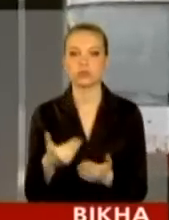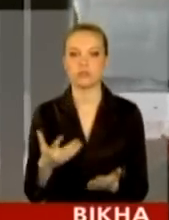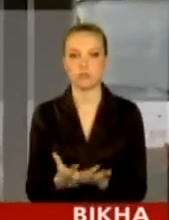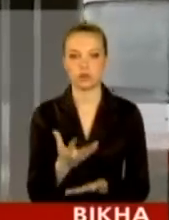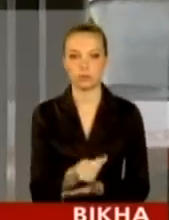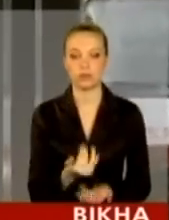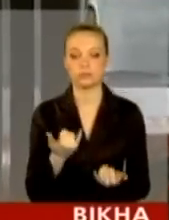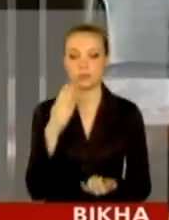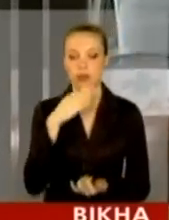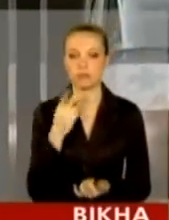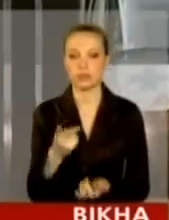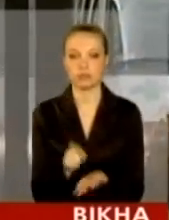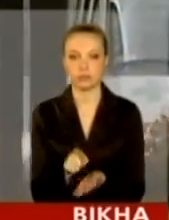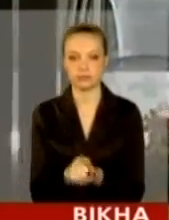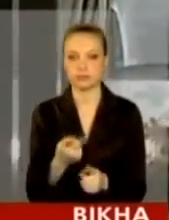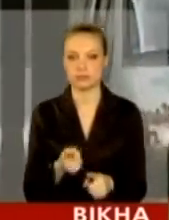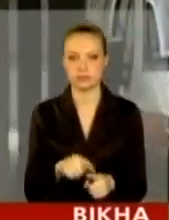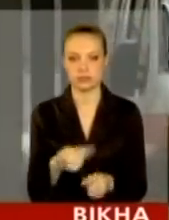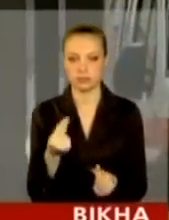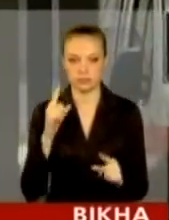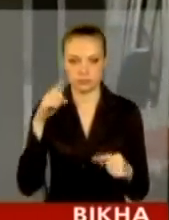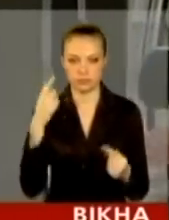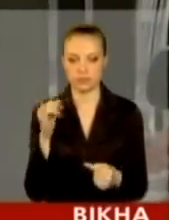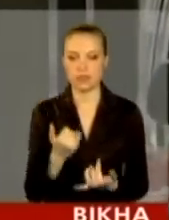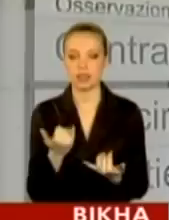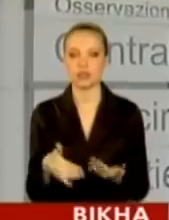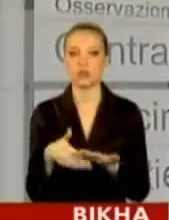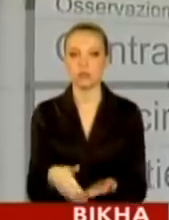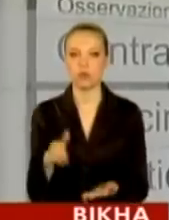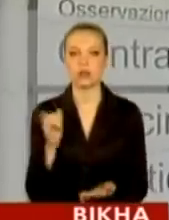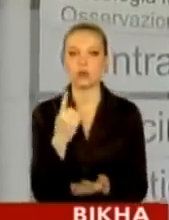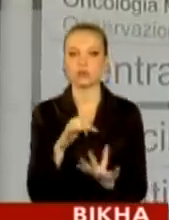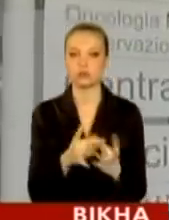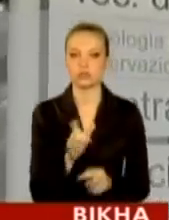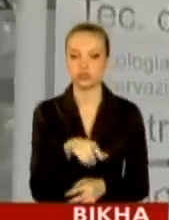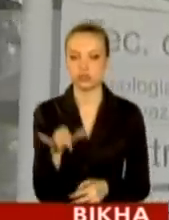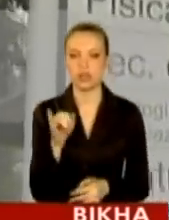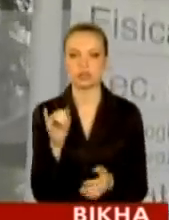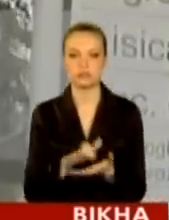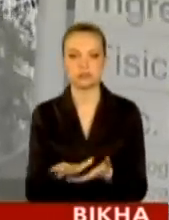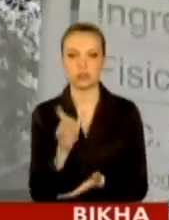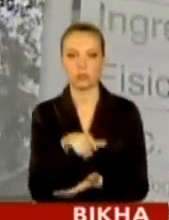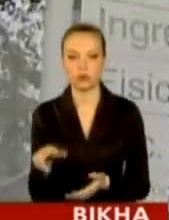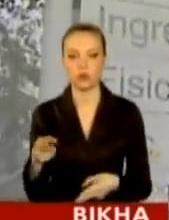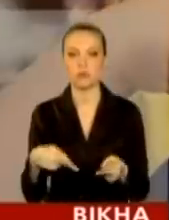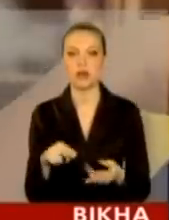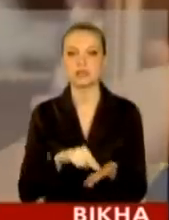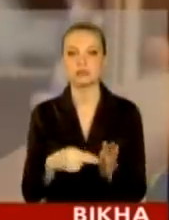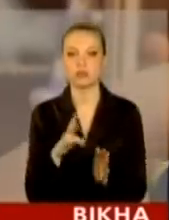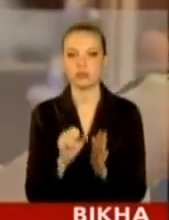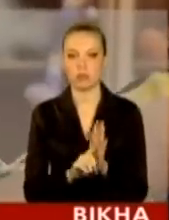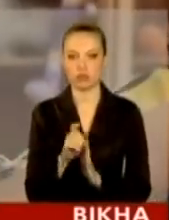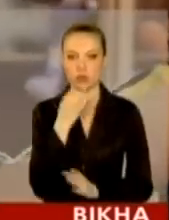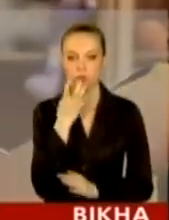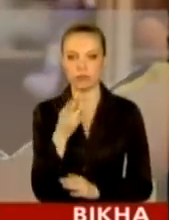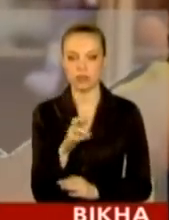передоплати. Для батьків-пенсіонерів це непіднімна сума. Допомагали і односельчани, і незнайомі люди. Операцію планували на початок